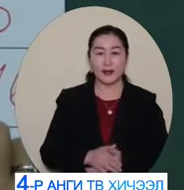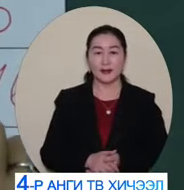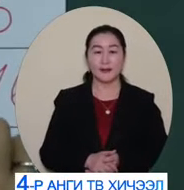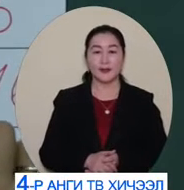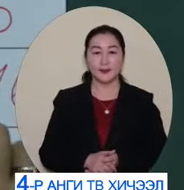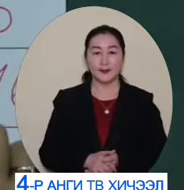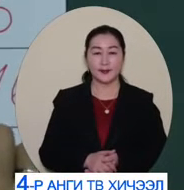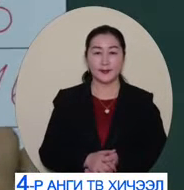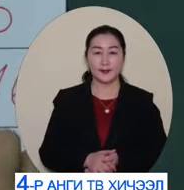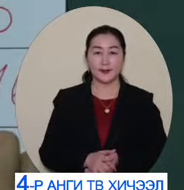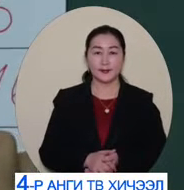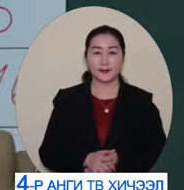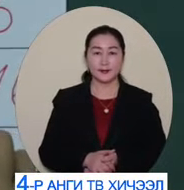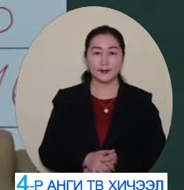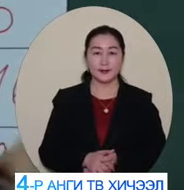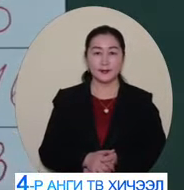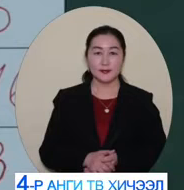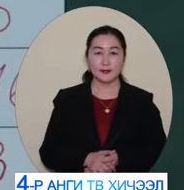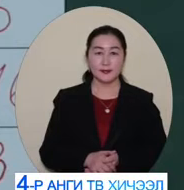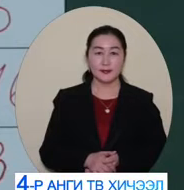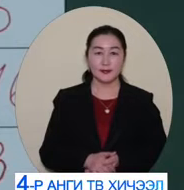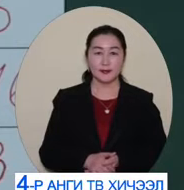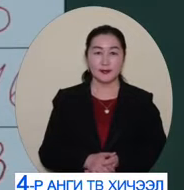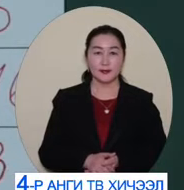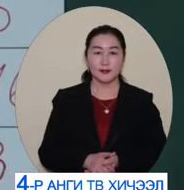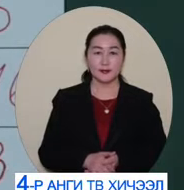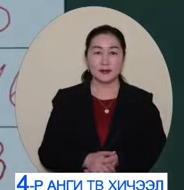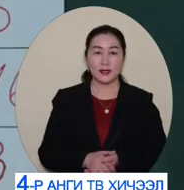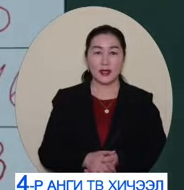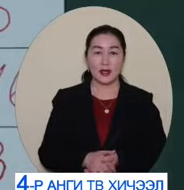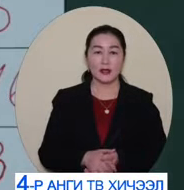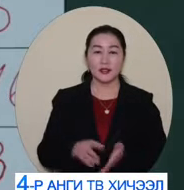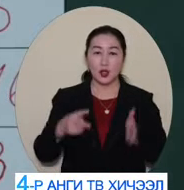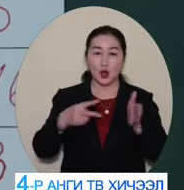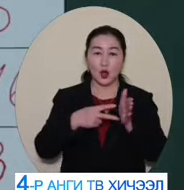33 дахин багасгасан байна. За энэ авсан тоонууд маань ерөөхдөө